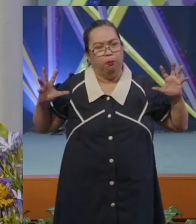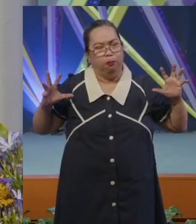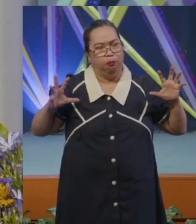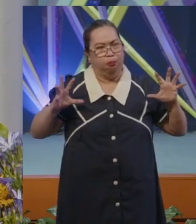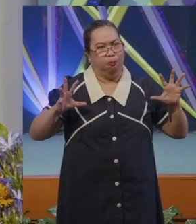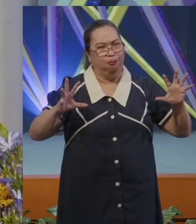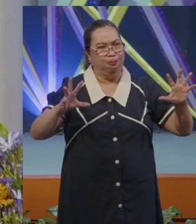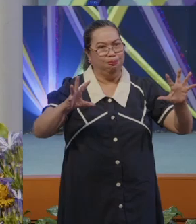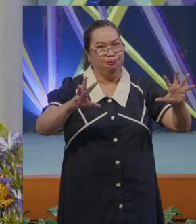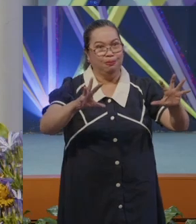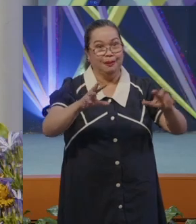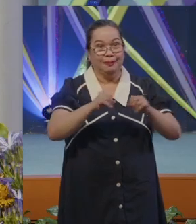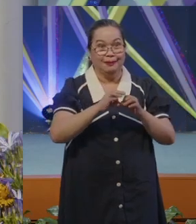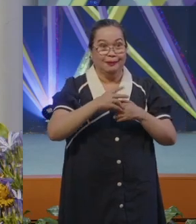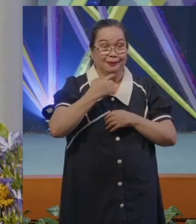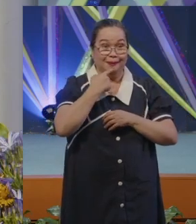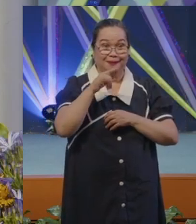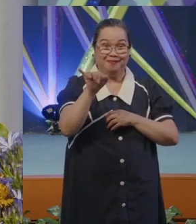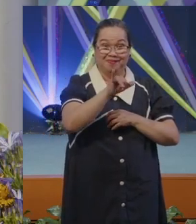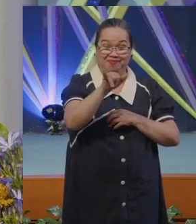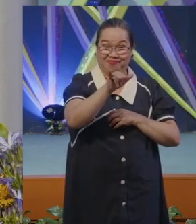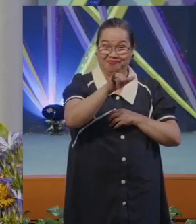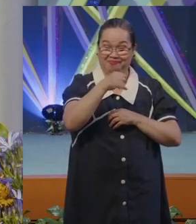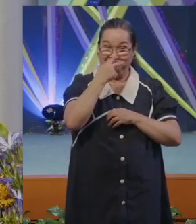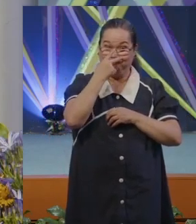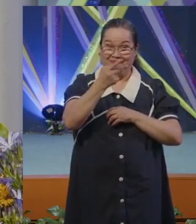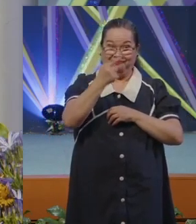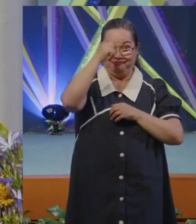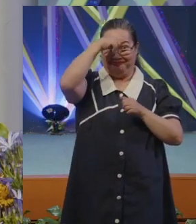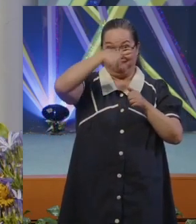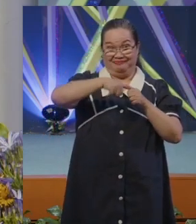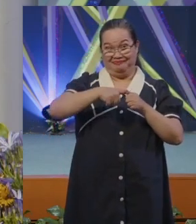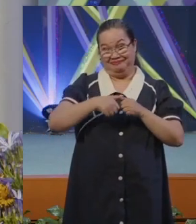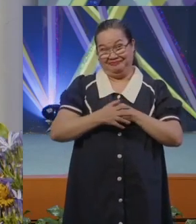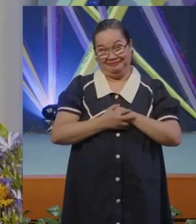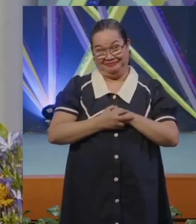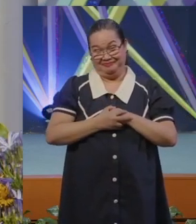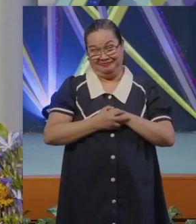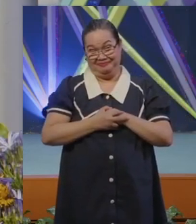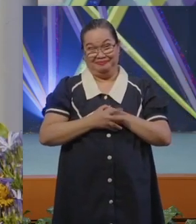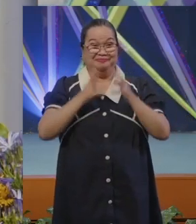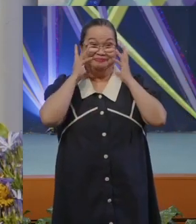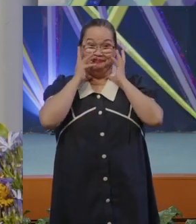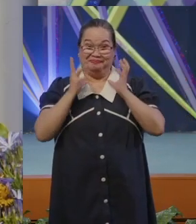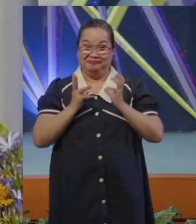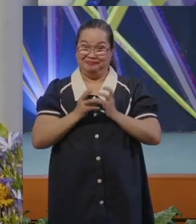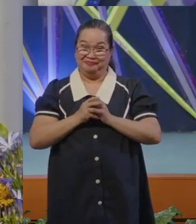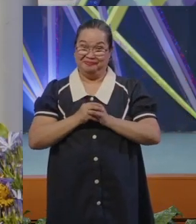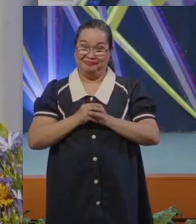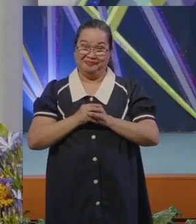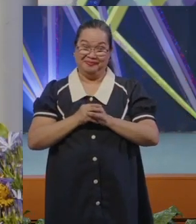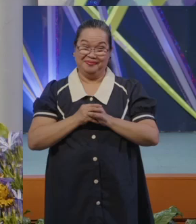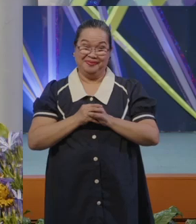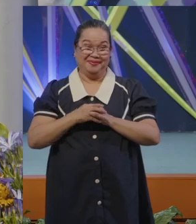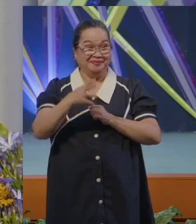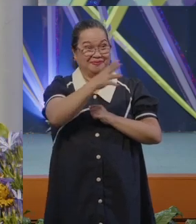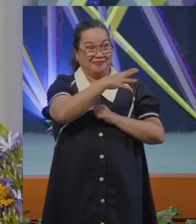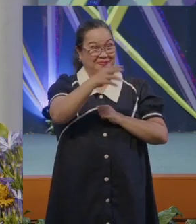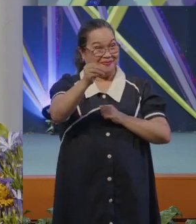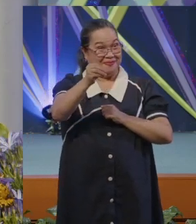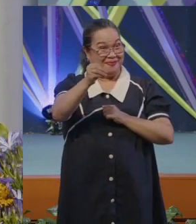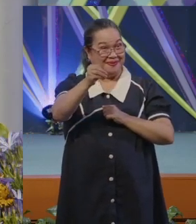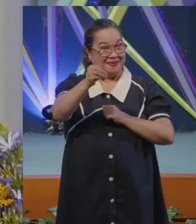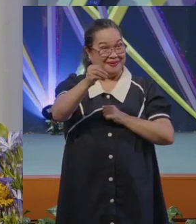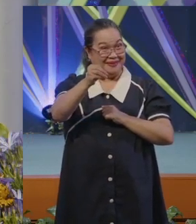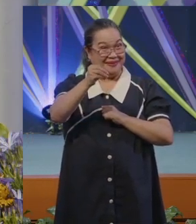Parang meron kayong maaalala, di ba, dito sa scene na to? Si Moses at ang bayang